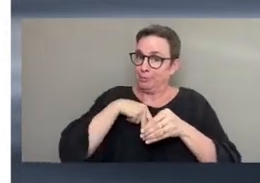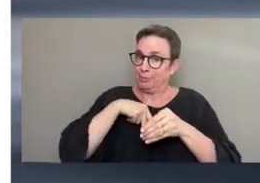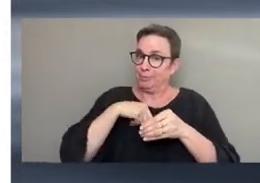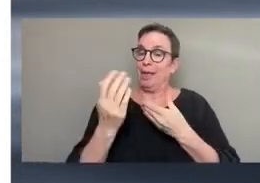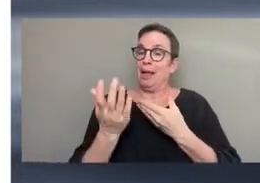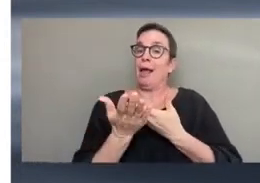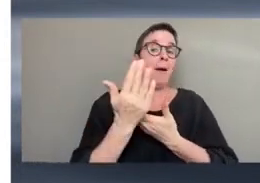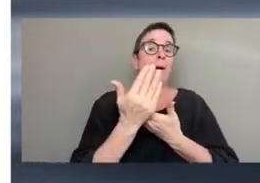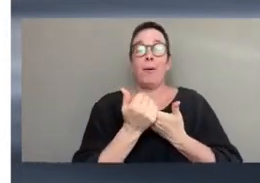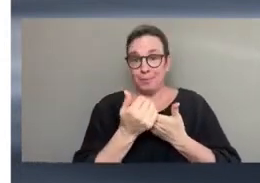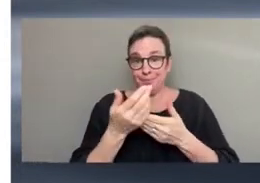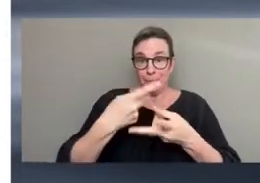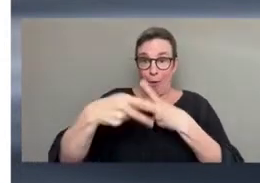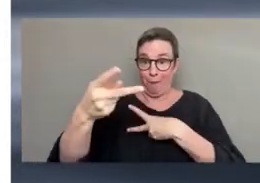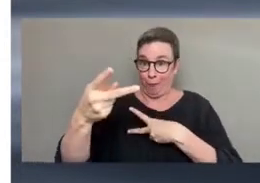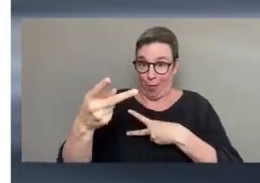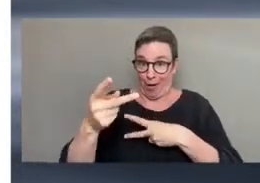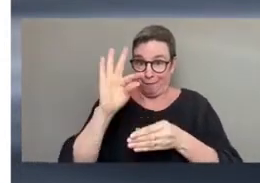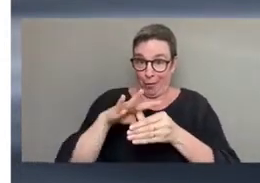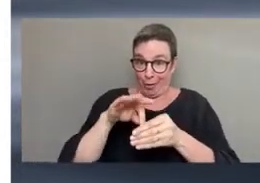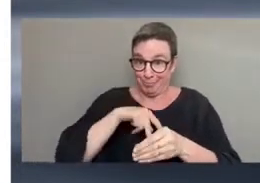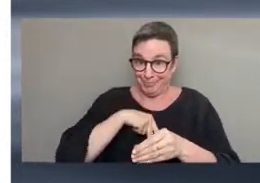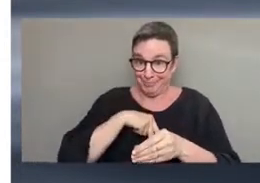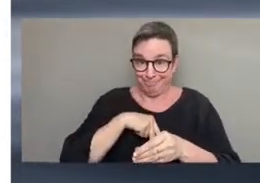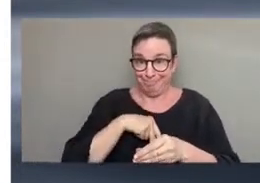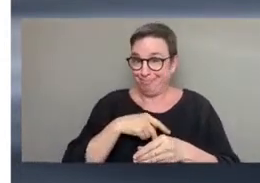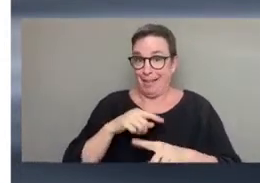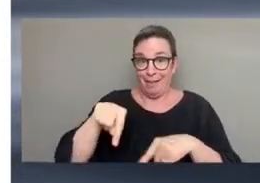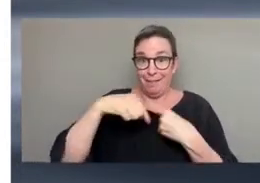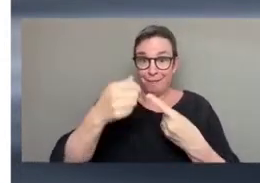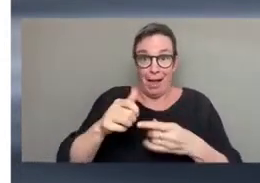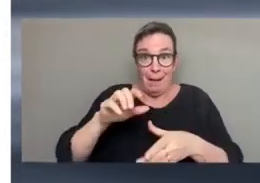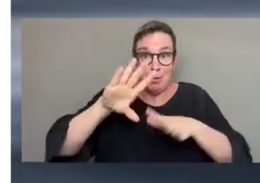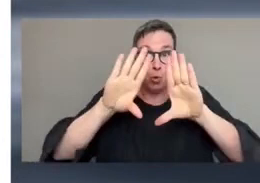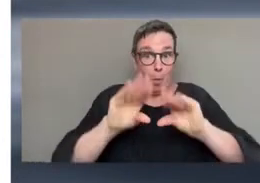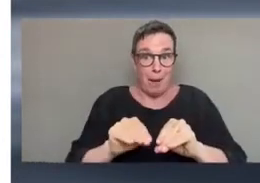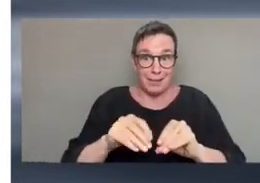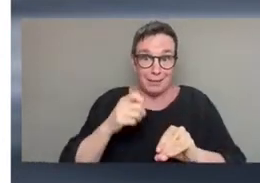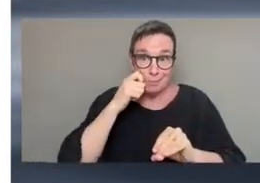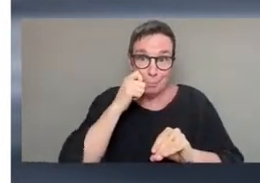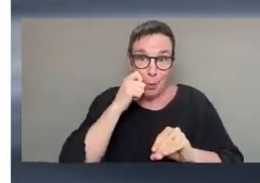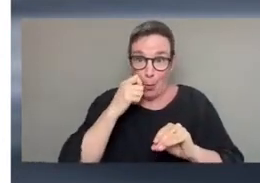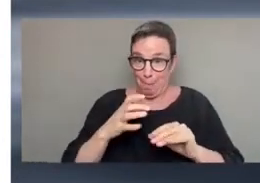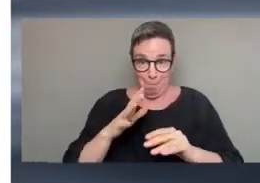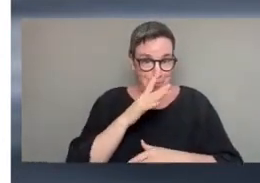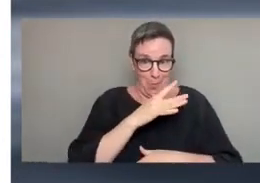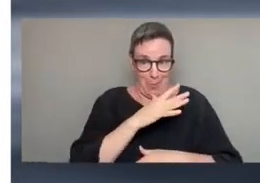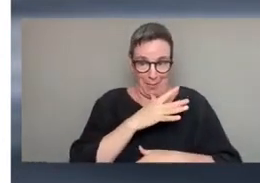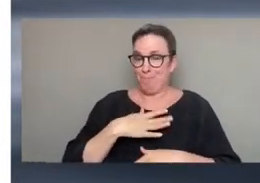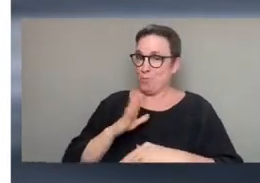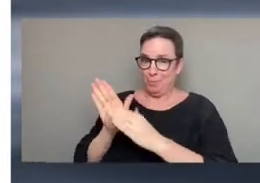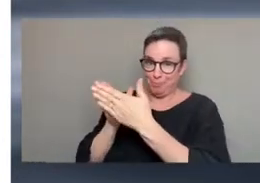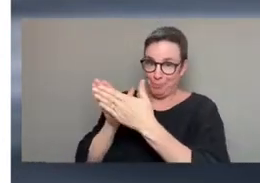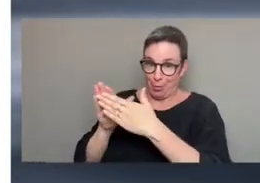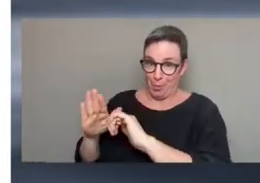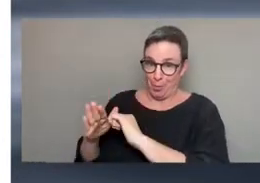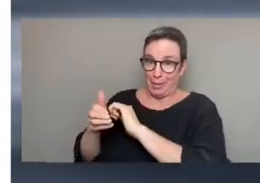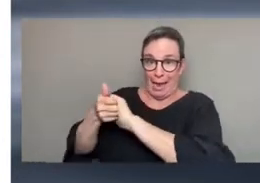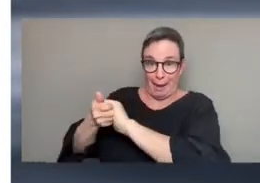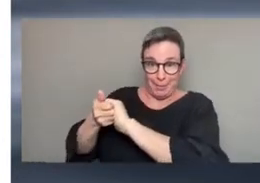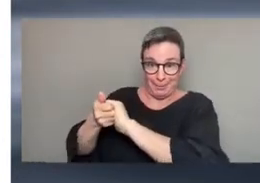pouvais pas, malheureusement, me rendre au bureau de vote. J'ai donc demandé à un ami de bien vouloir m'aider à faire mon